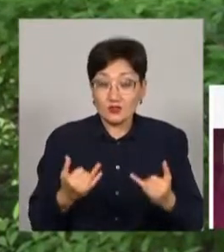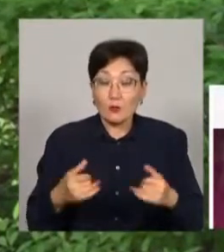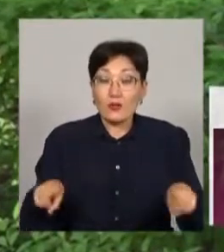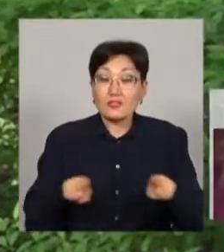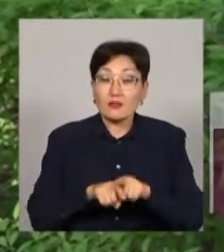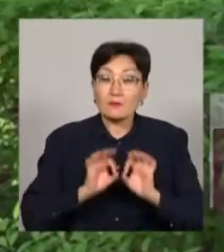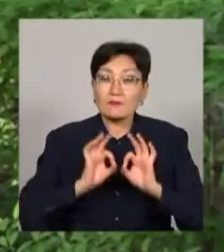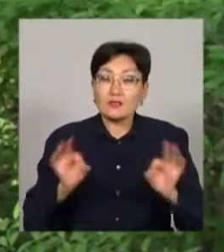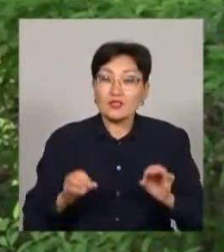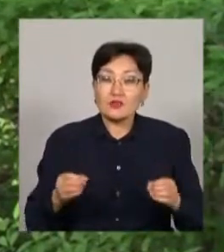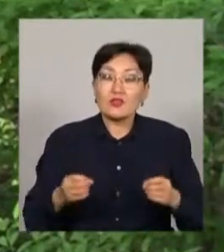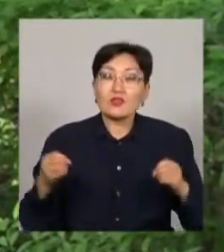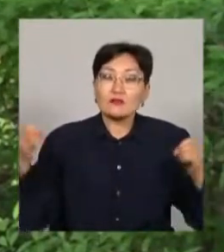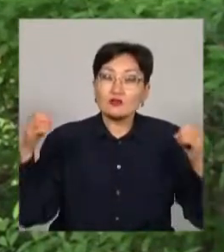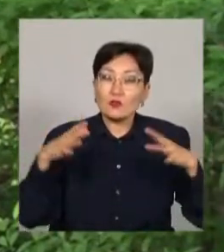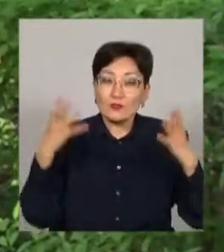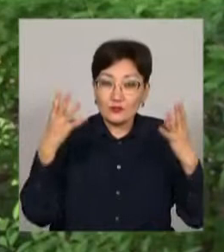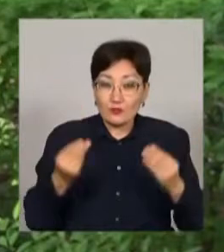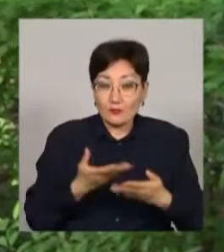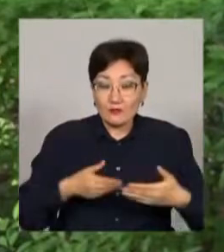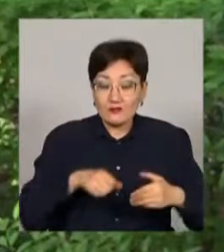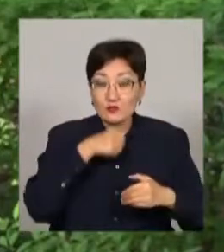такой прекрасный солнечный день, мы,